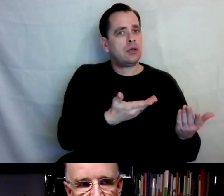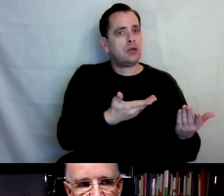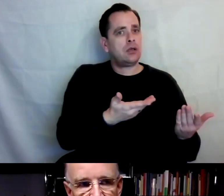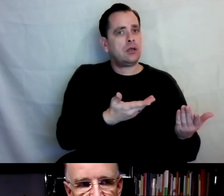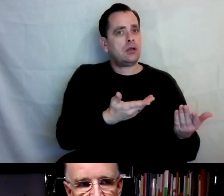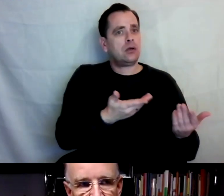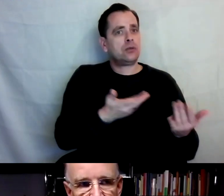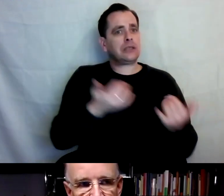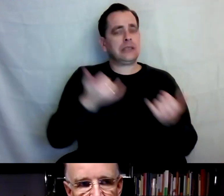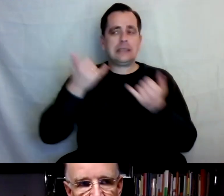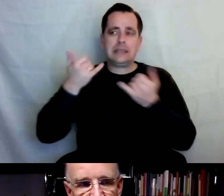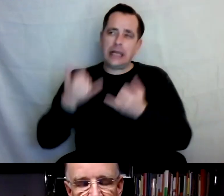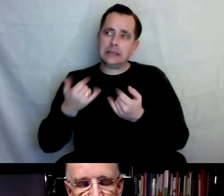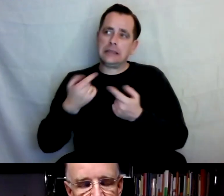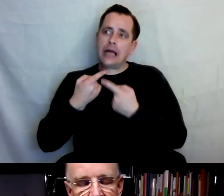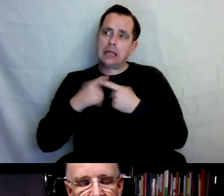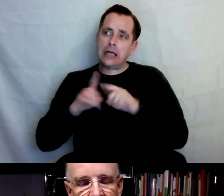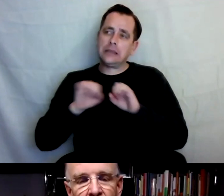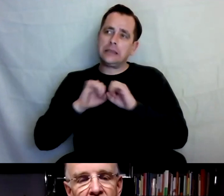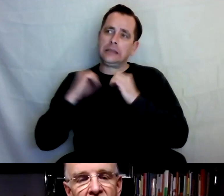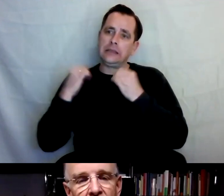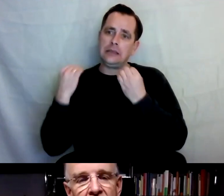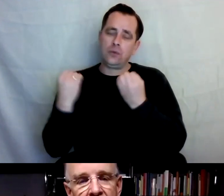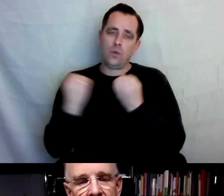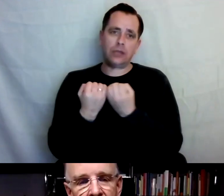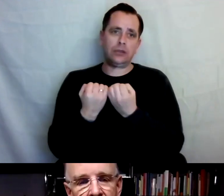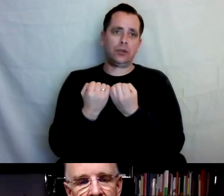ich, in einer viel stärkeren